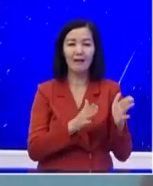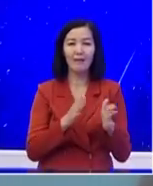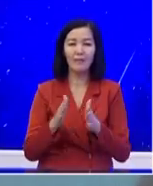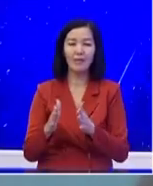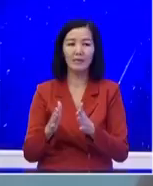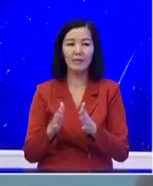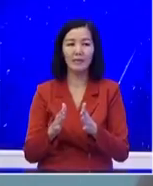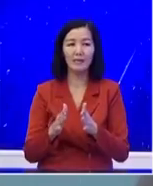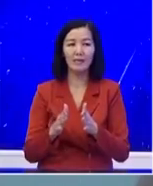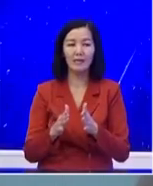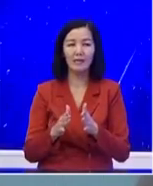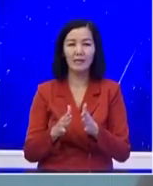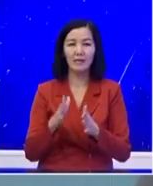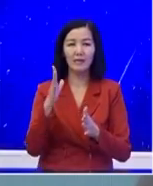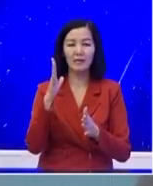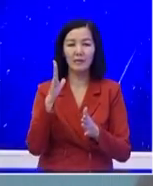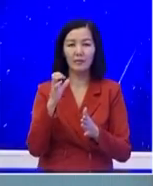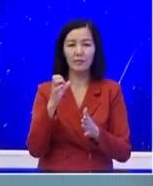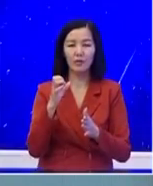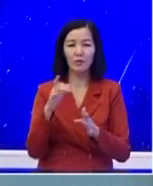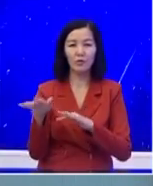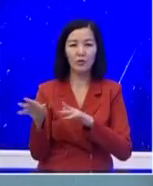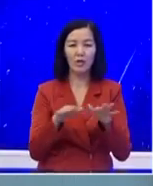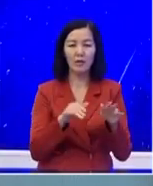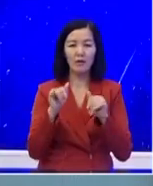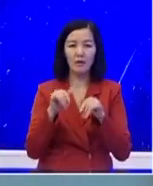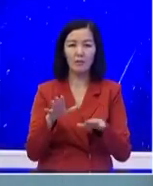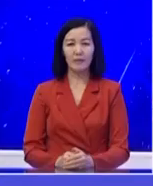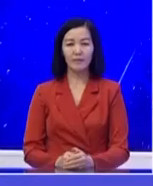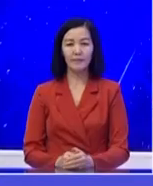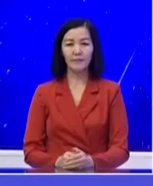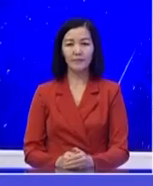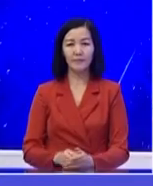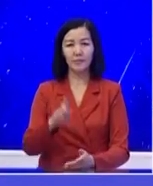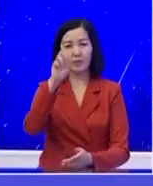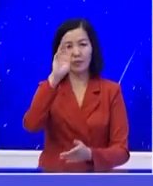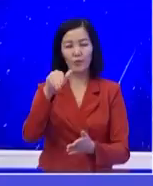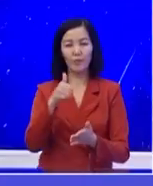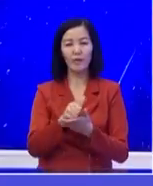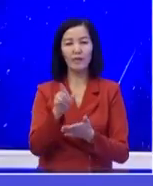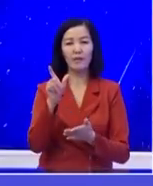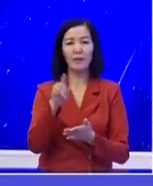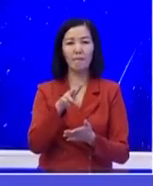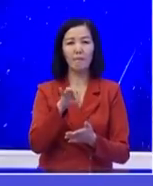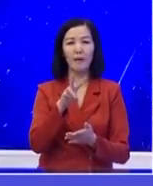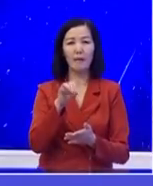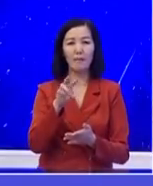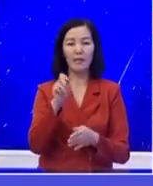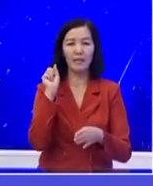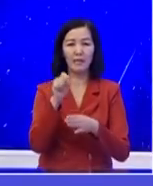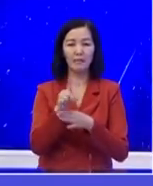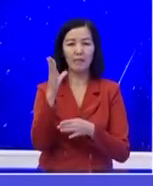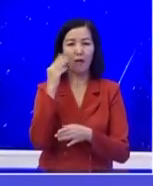дебиторлық бесшектерін азайту шараларын қабылдасын. Үкімет башысының тапсырмасына сәйкес Алматы